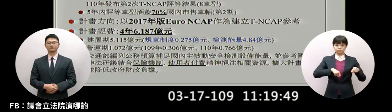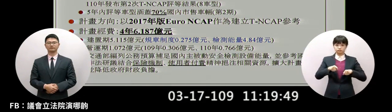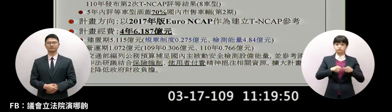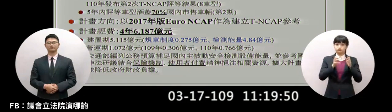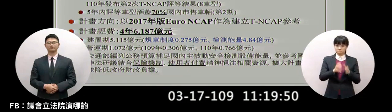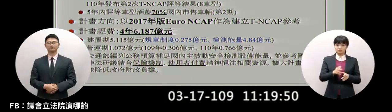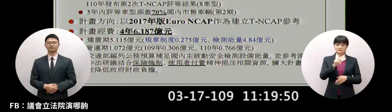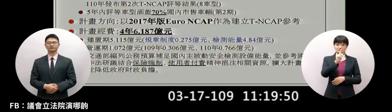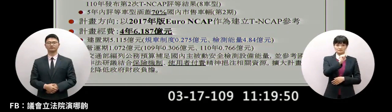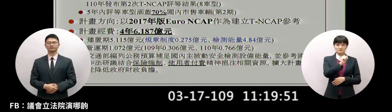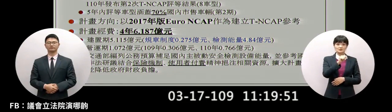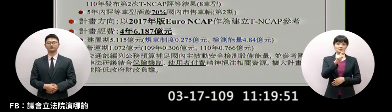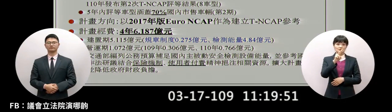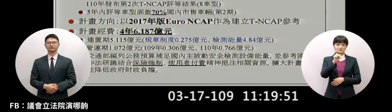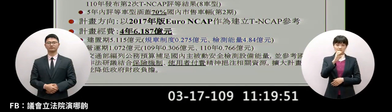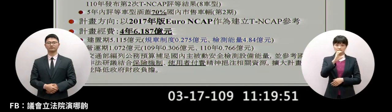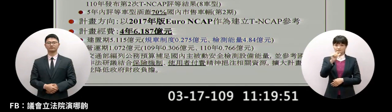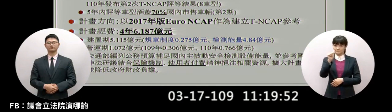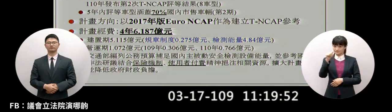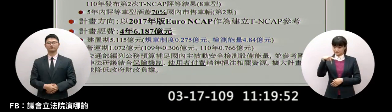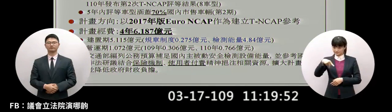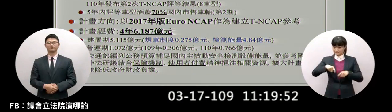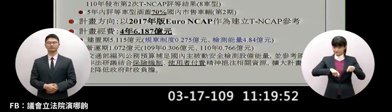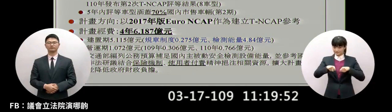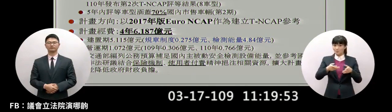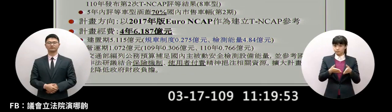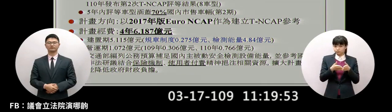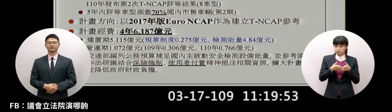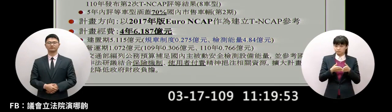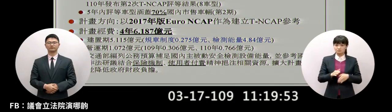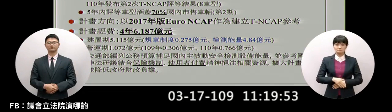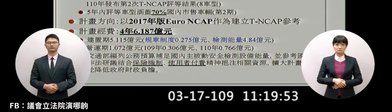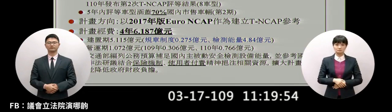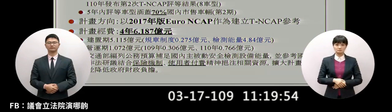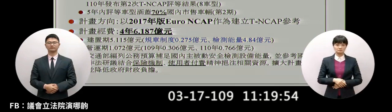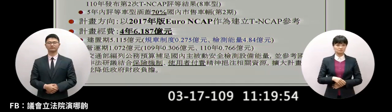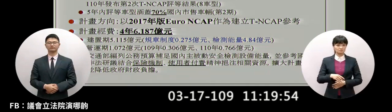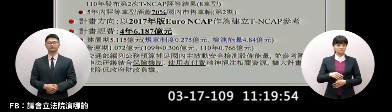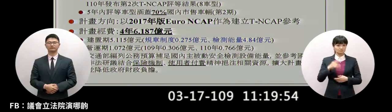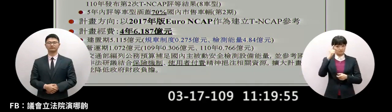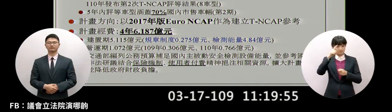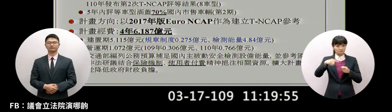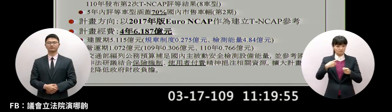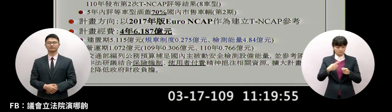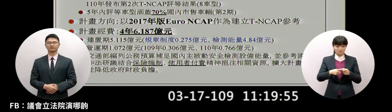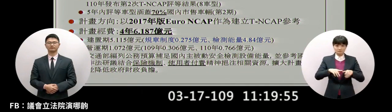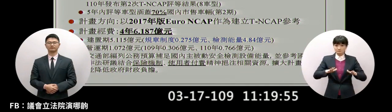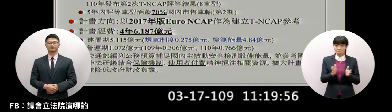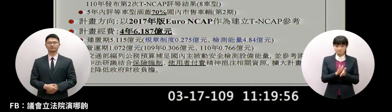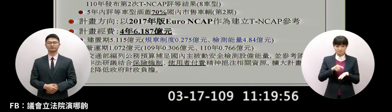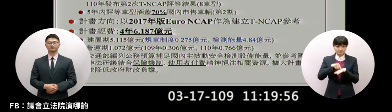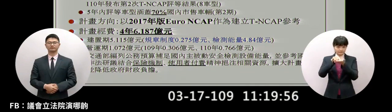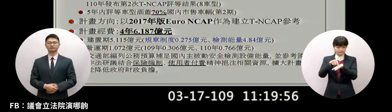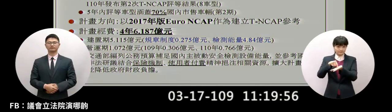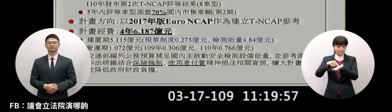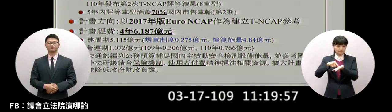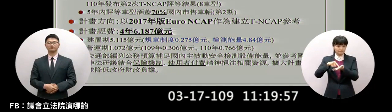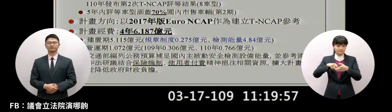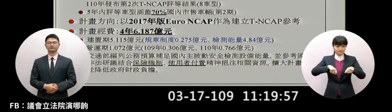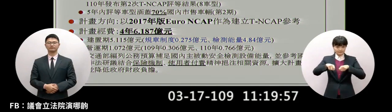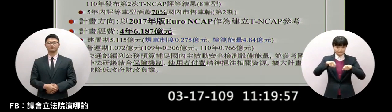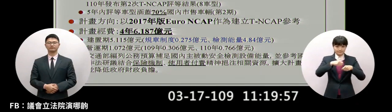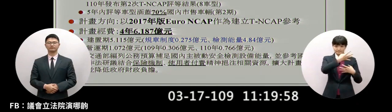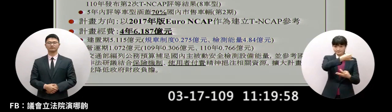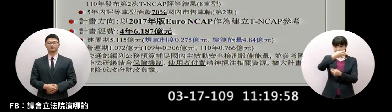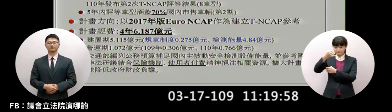在这种状况里面呢，我们看到其实交通部在隔一年就马上报了一个计划，那个计划的期程